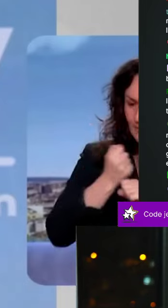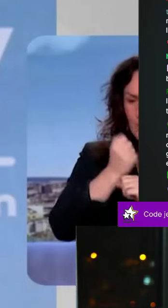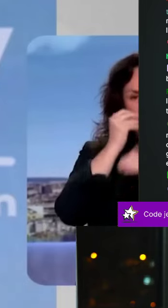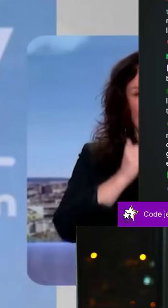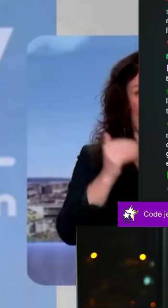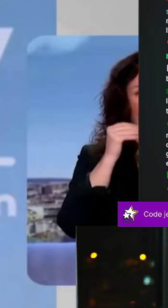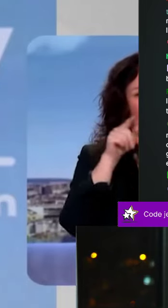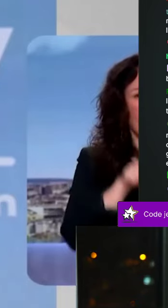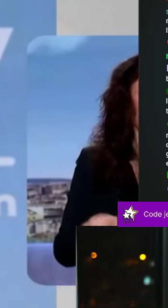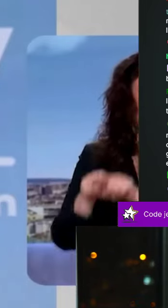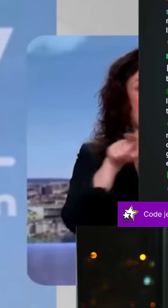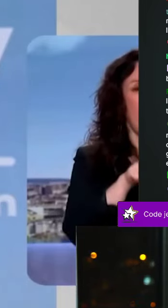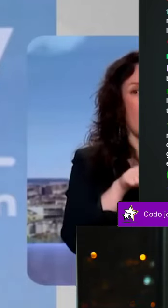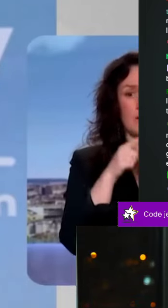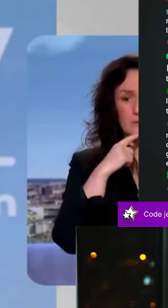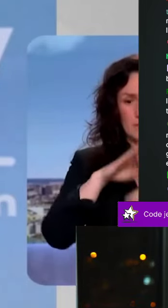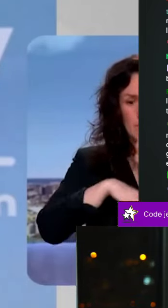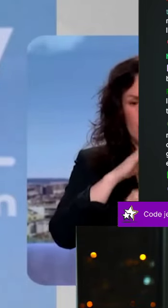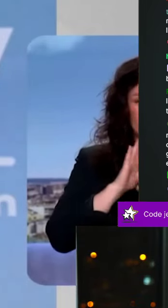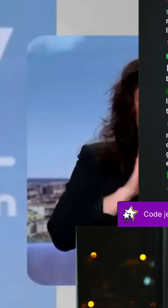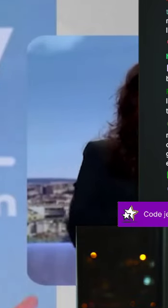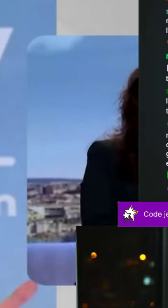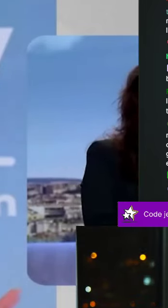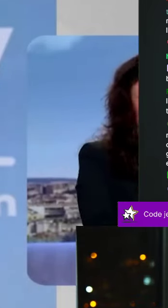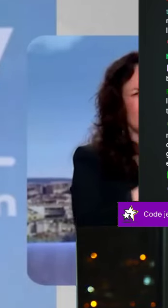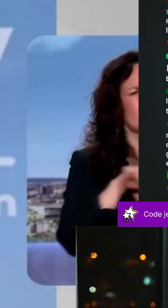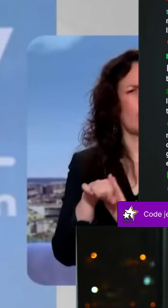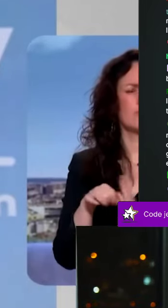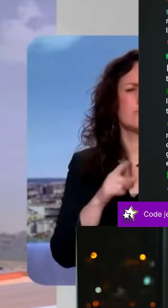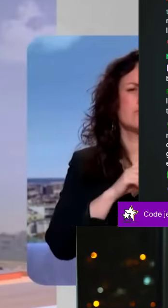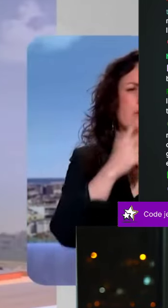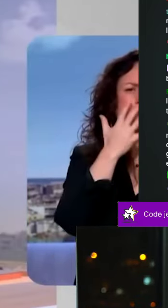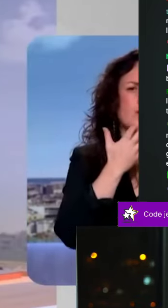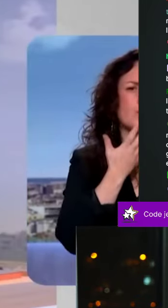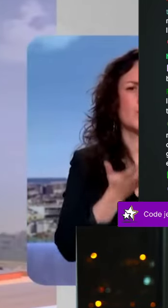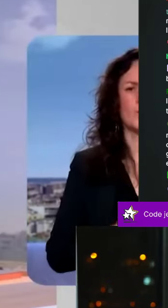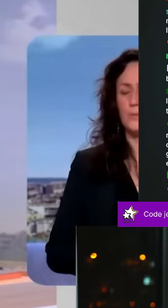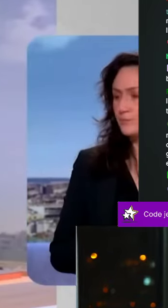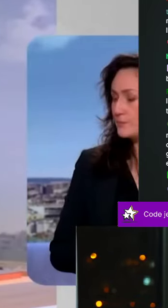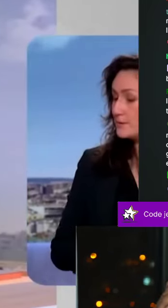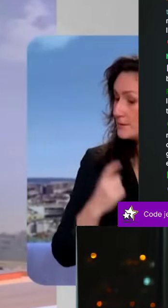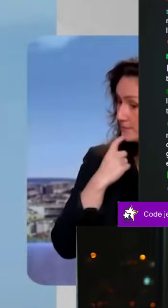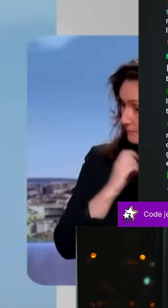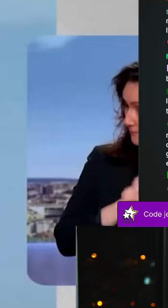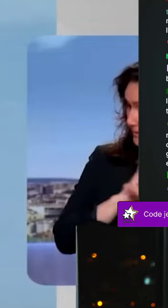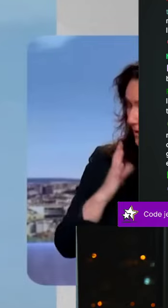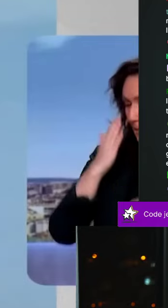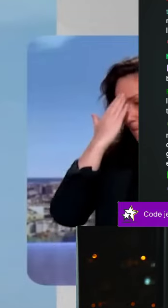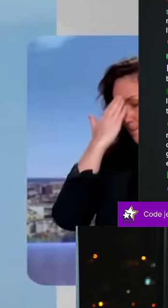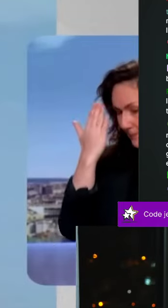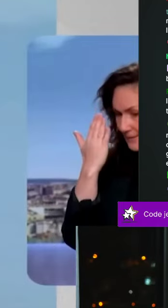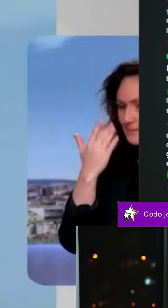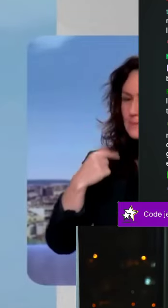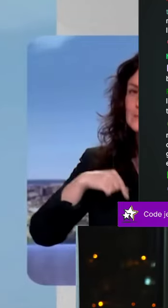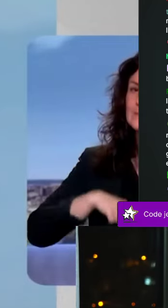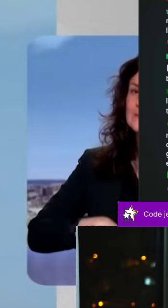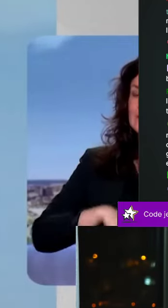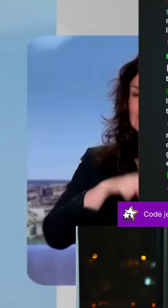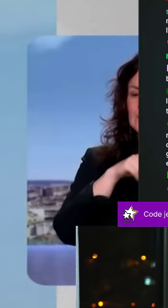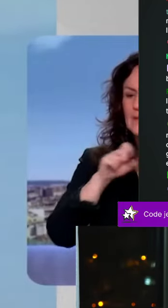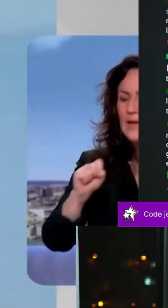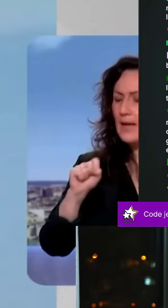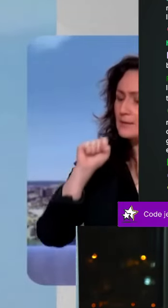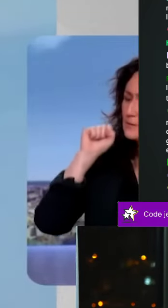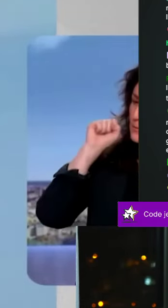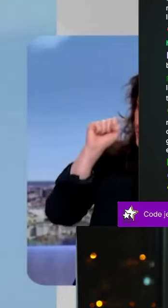allant de de la gauche jusqu'aux républicains c'est pas sérieux donc pour que les choses soient claires si il y a des ministres socialistes écologistes ou